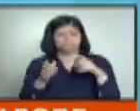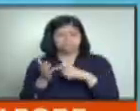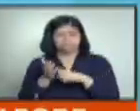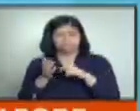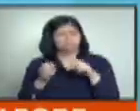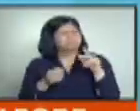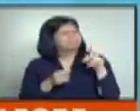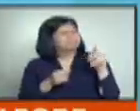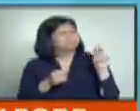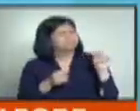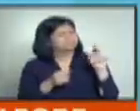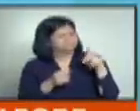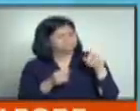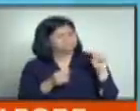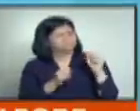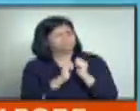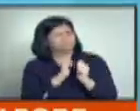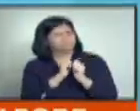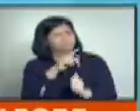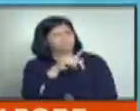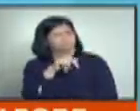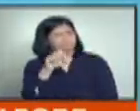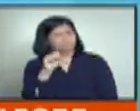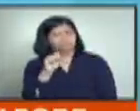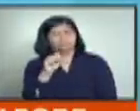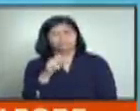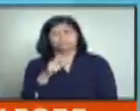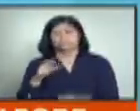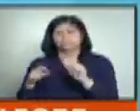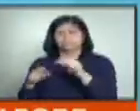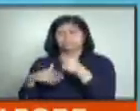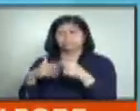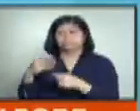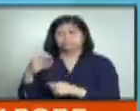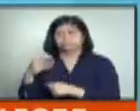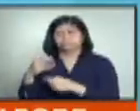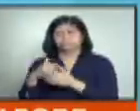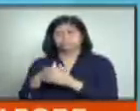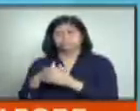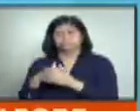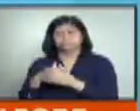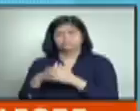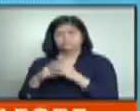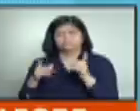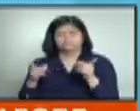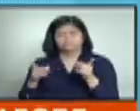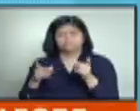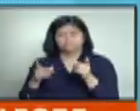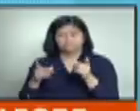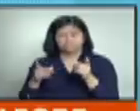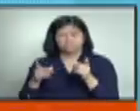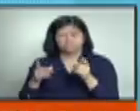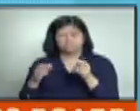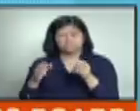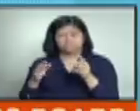niya. Ano po yung PPS? Ah, yun po yung mga safety and protective, ano,